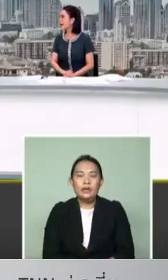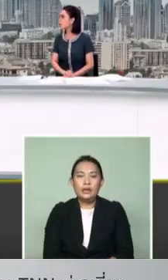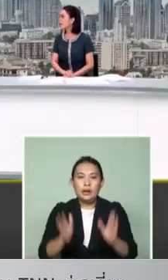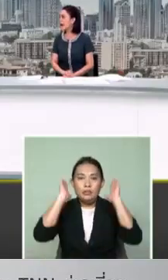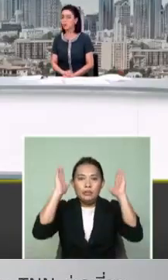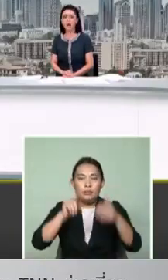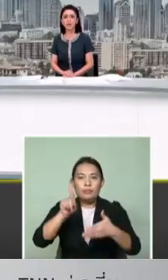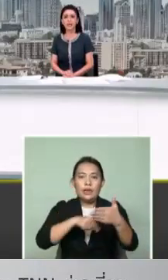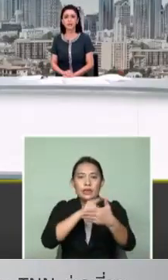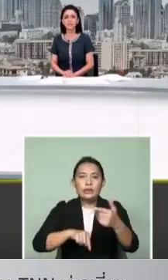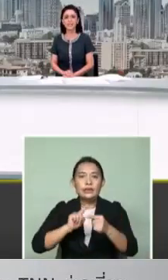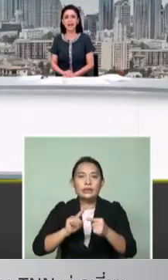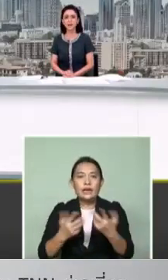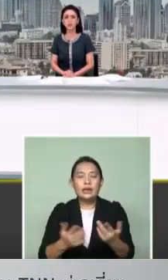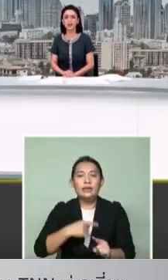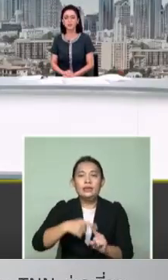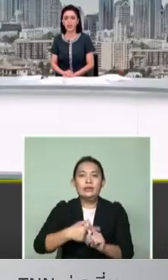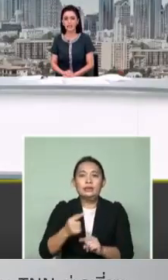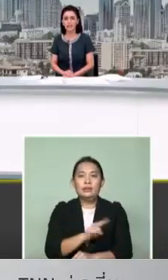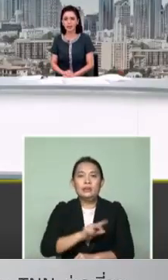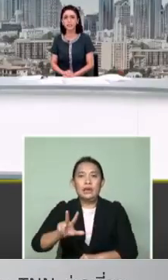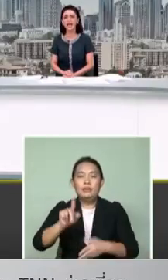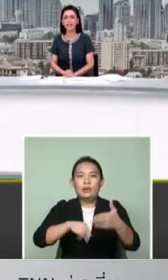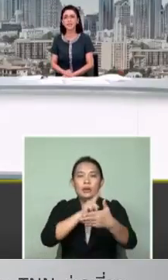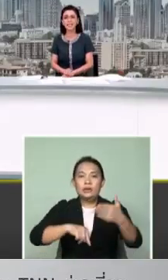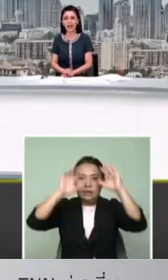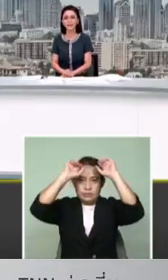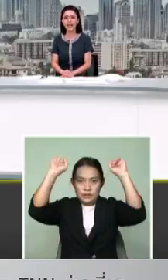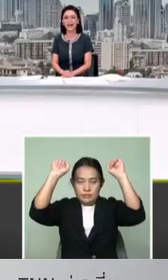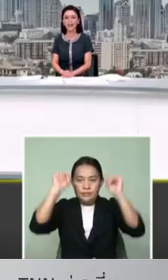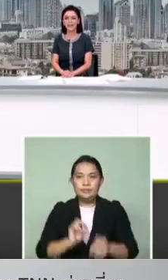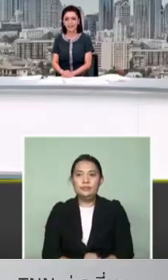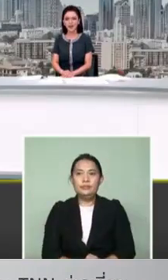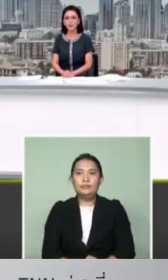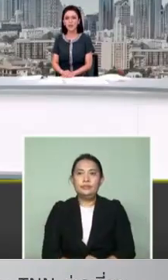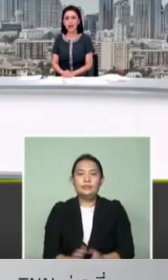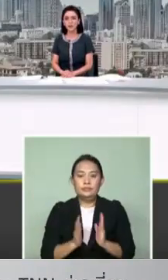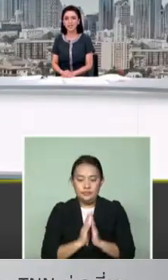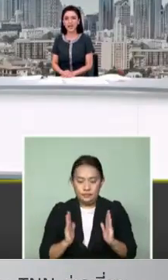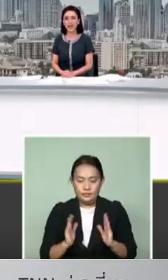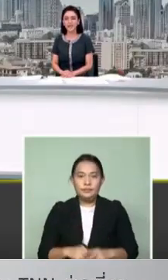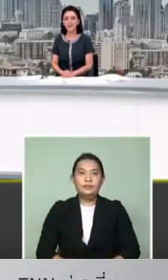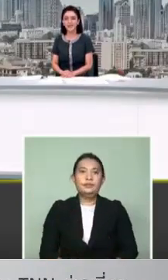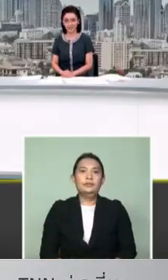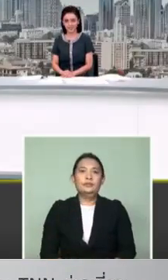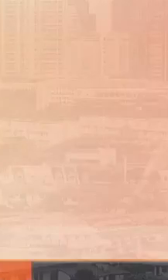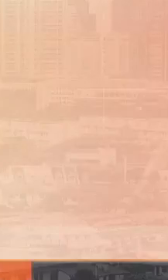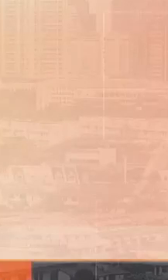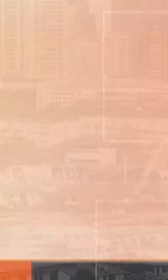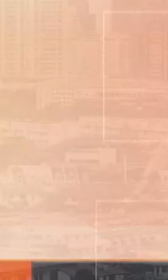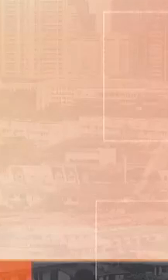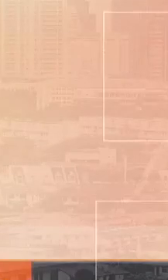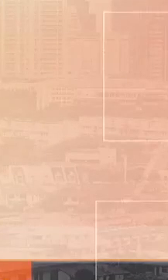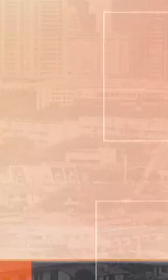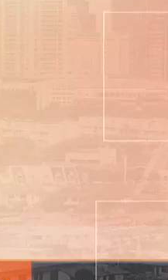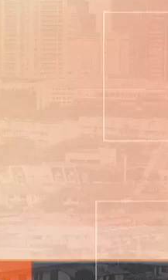เลือกตั้งด้วยนะคะเพราะว่าเดี๋ยว3พฤศจิกายนก็จะมีการเลือกตั้งประธานาธิบดีแล้วนะคะค่ะขอบคุณค่ะคุณมิกกี้คะ ค่ะ